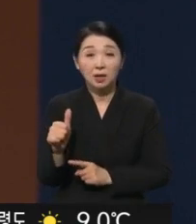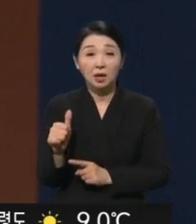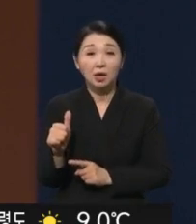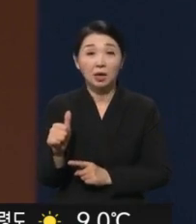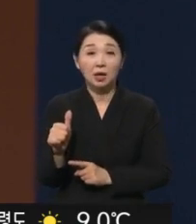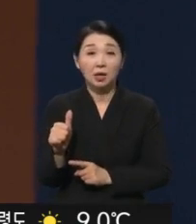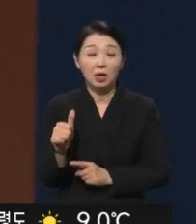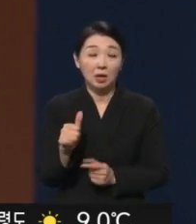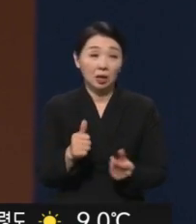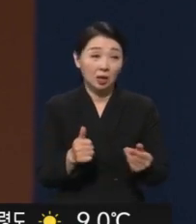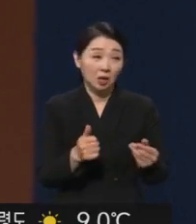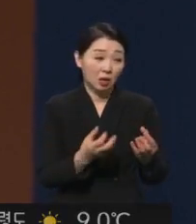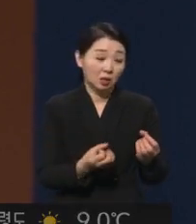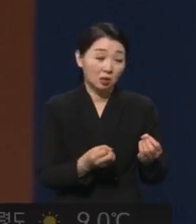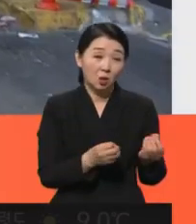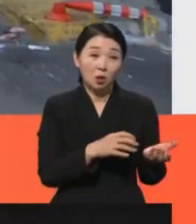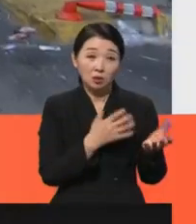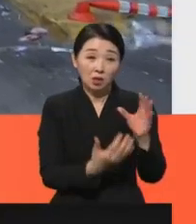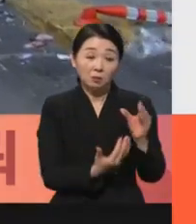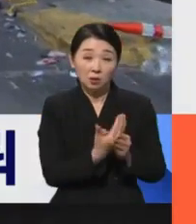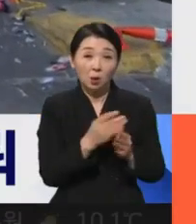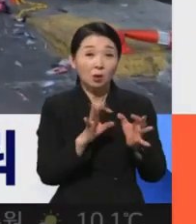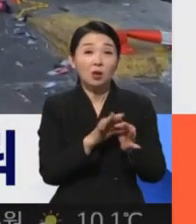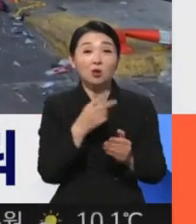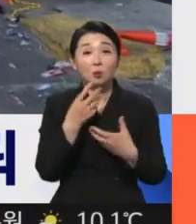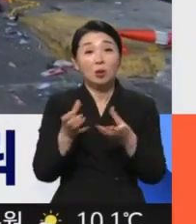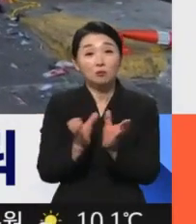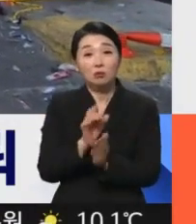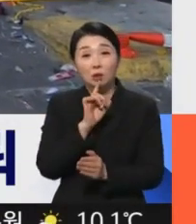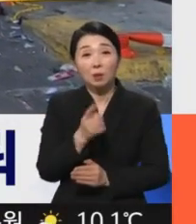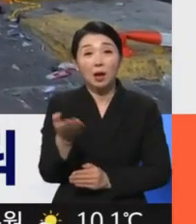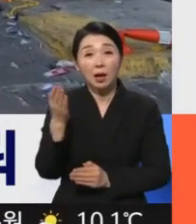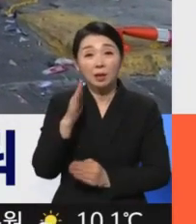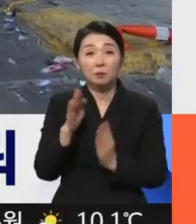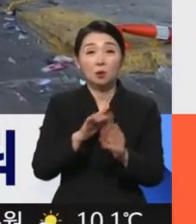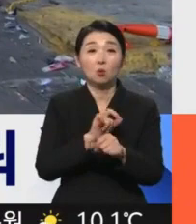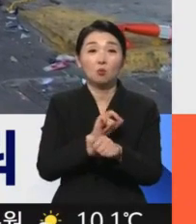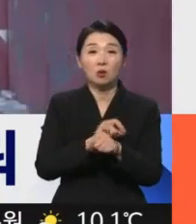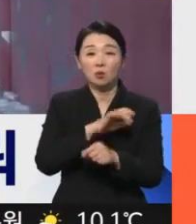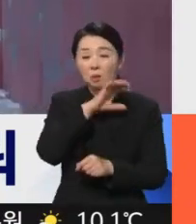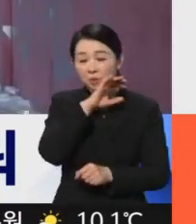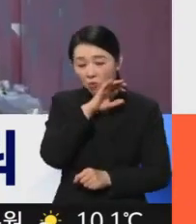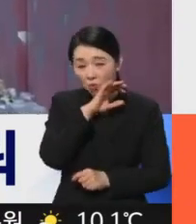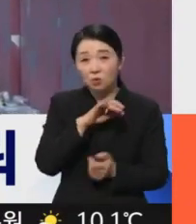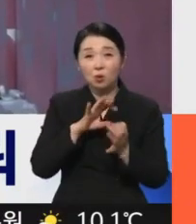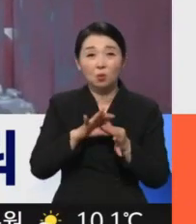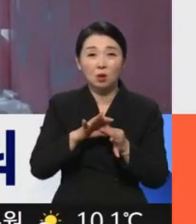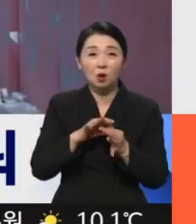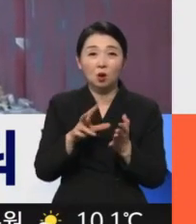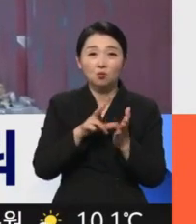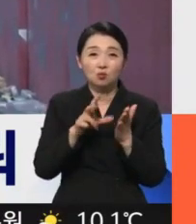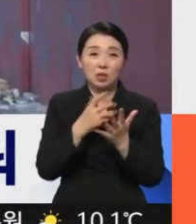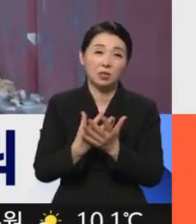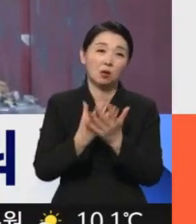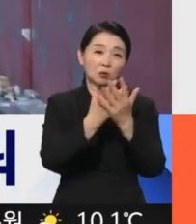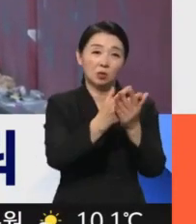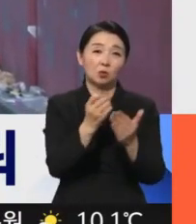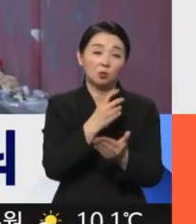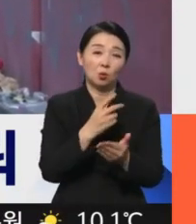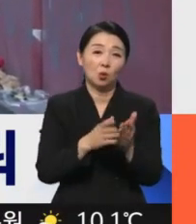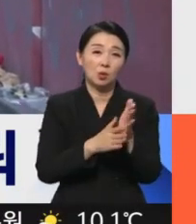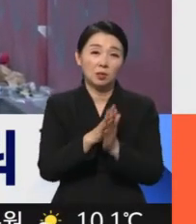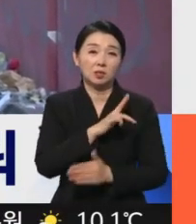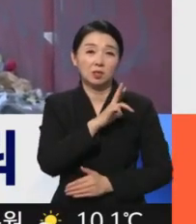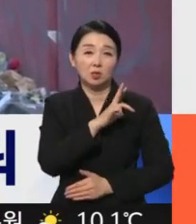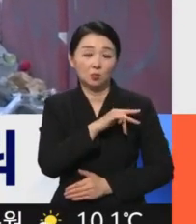부서라고 대응을 했는데요 해당 공무원이 이태원참사와 관련해 민원 업무는 물론이고 국회 자 제출 또